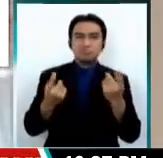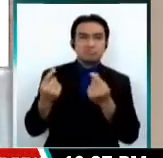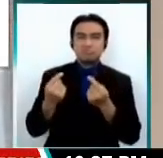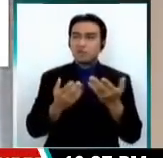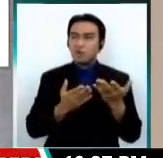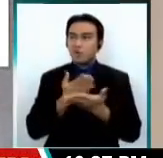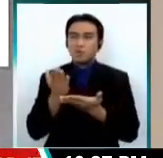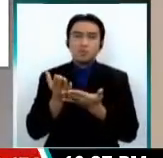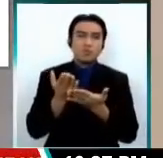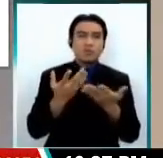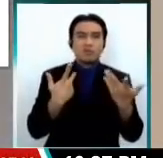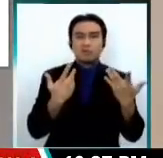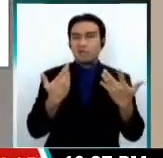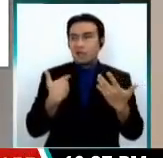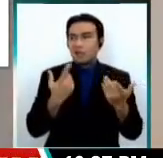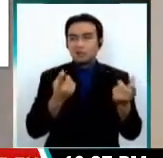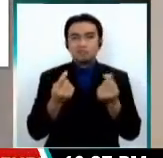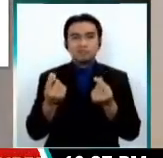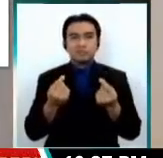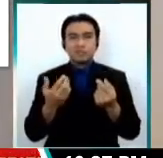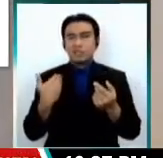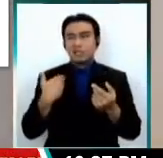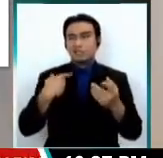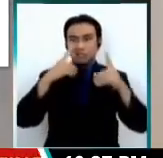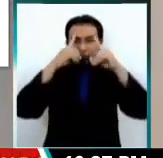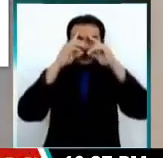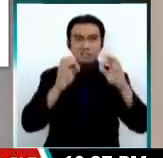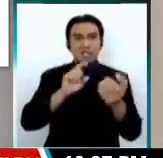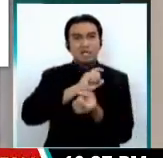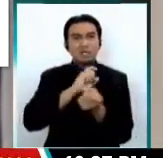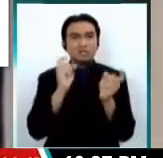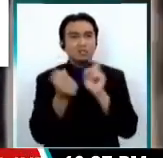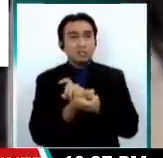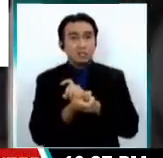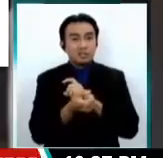and I will not change parties.